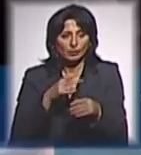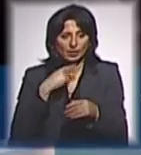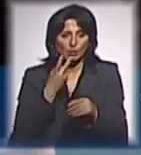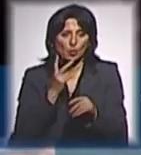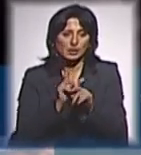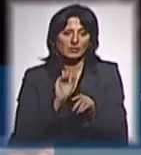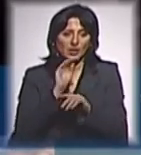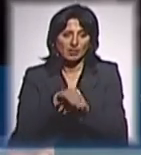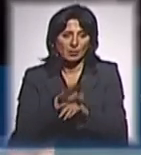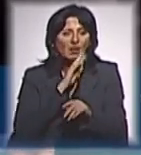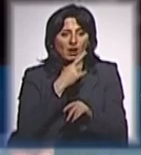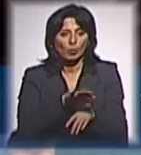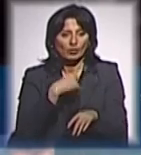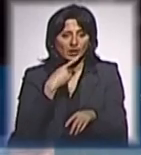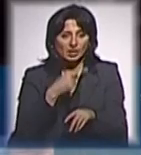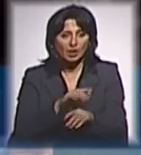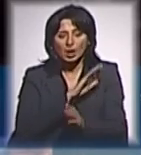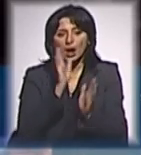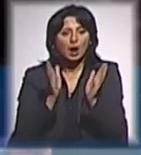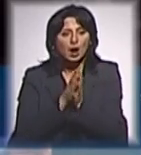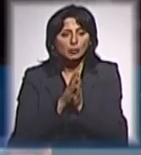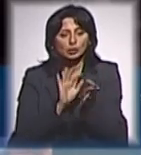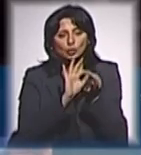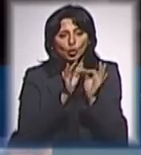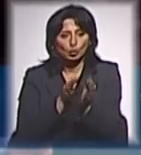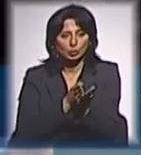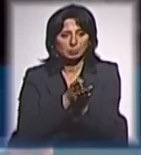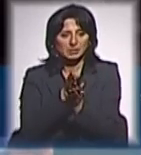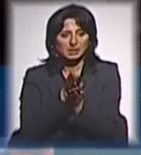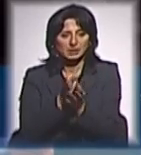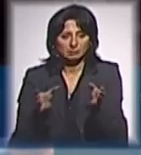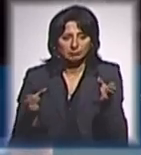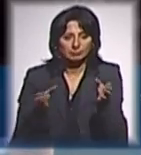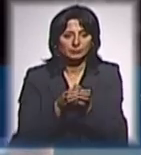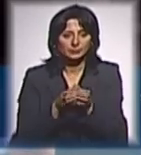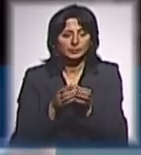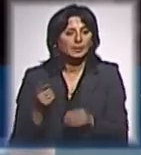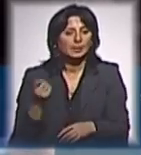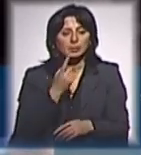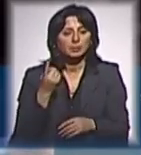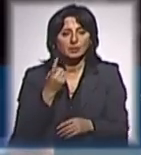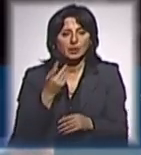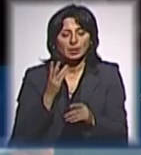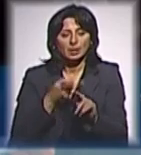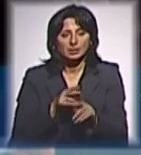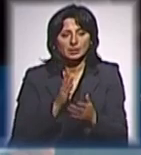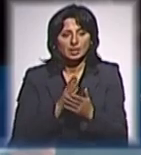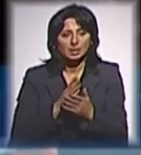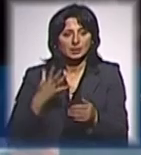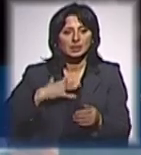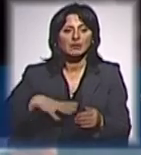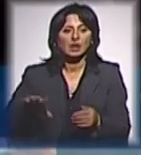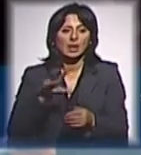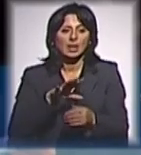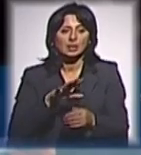სიტყვას დავამატებ უბრალოდ, რომელიც აბსოლუტურად კონკრეტული მიზნით შეიქმნა. პირველი, ეს გახლავთ ის, რომ